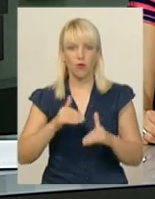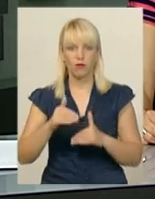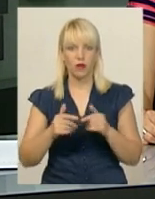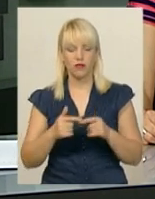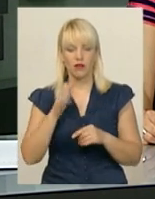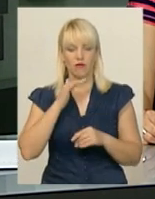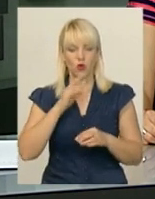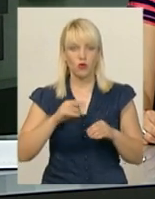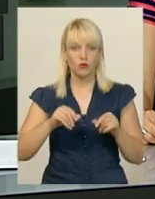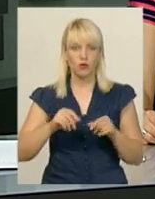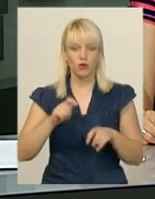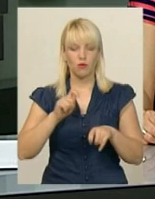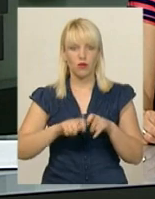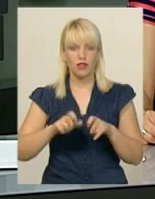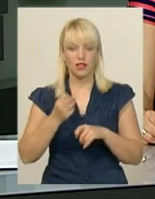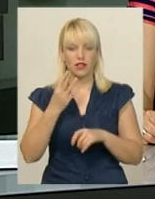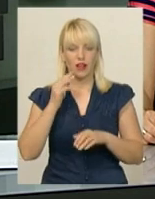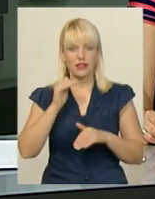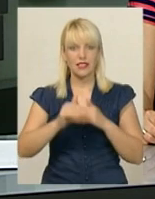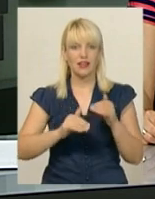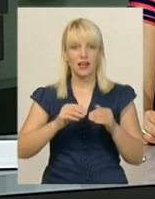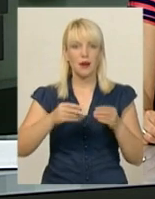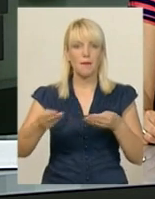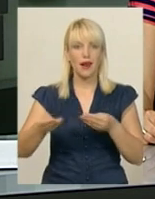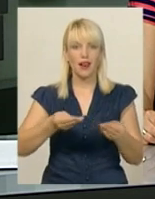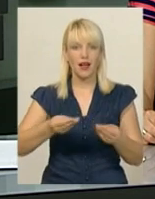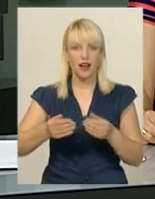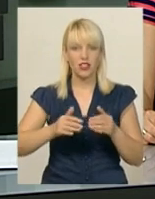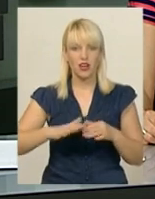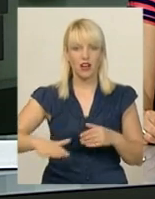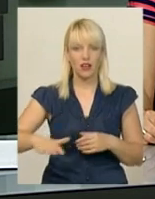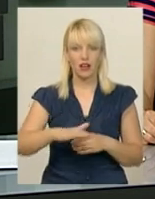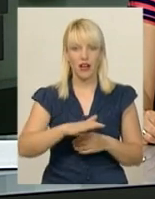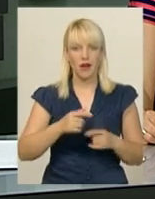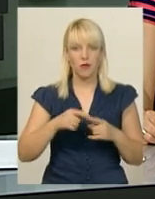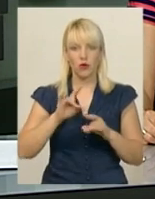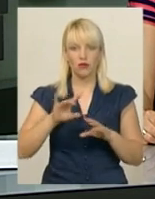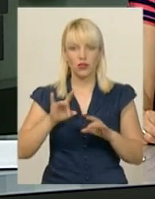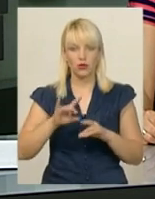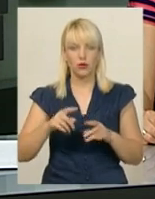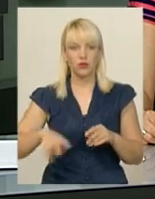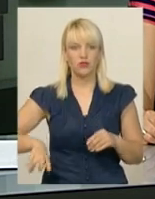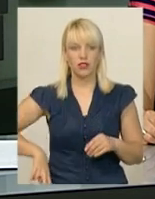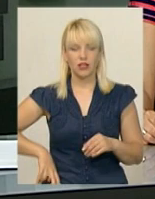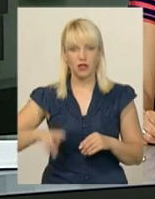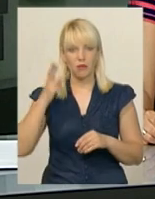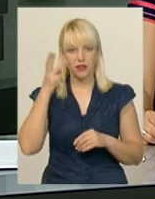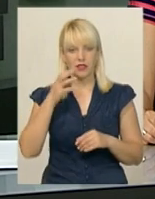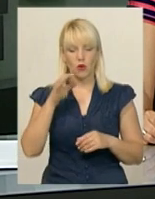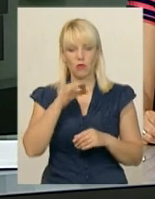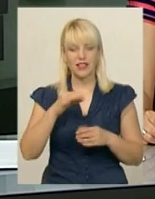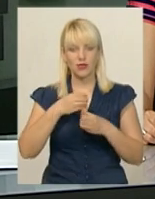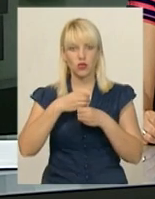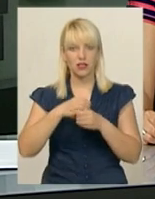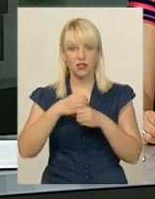пісок перевірили на 13 пляжах, повідомив виконувач обов'язків директора державної установи Хмельницький обласний лабораторний центр